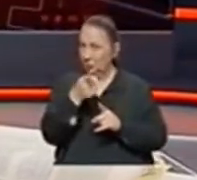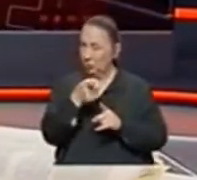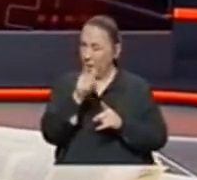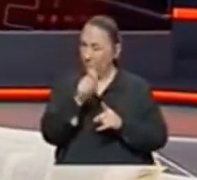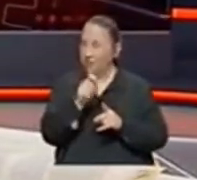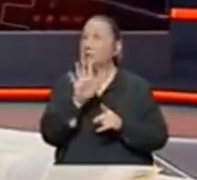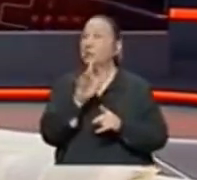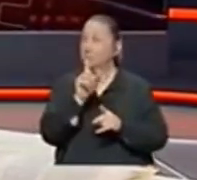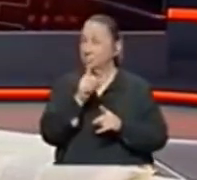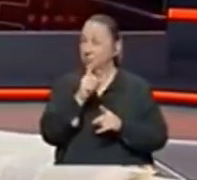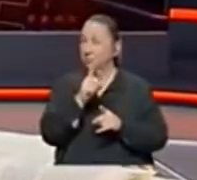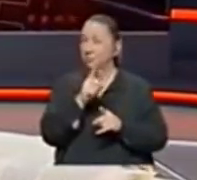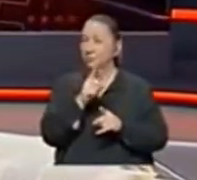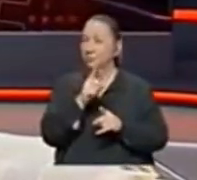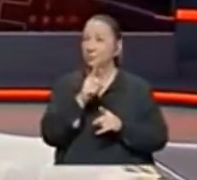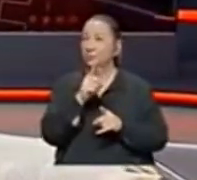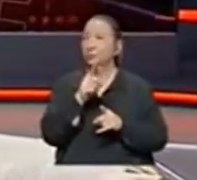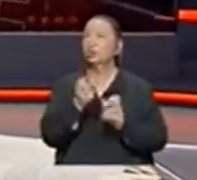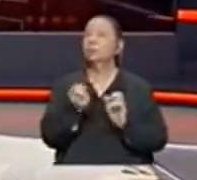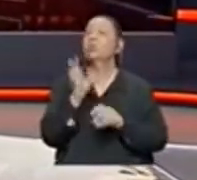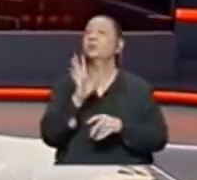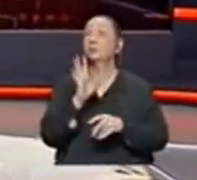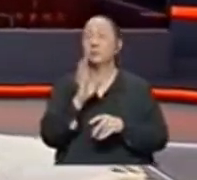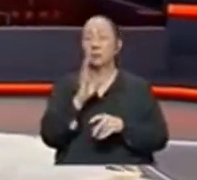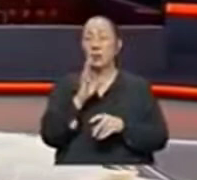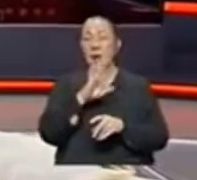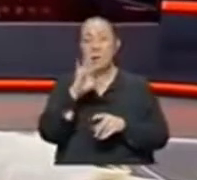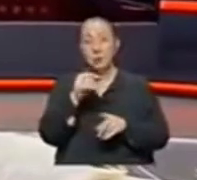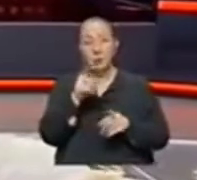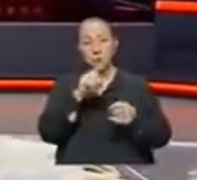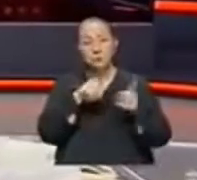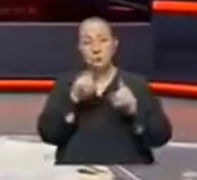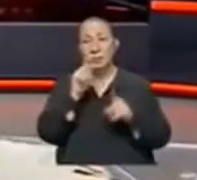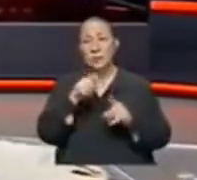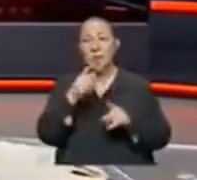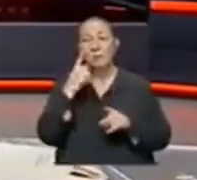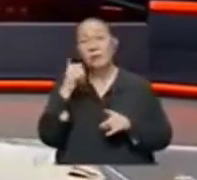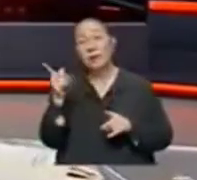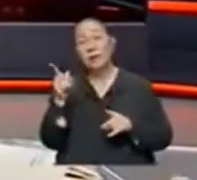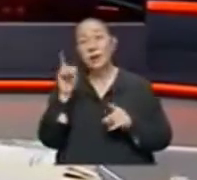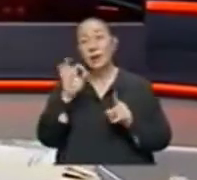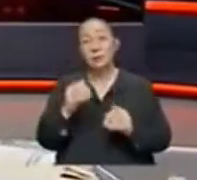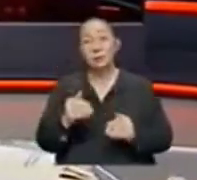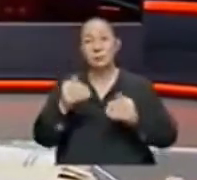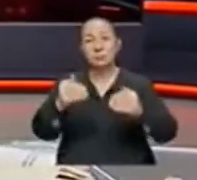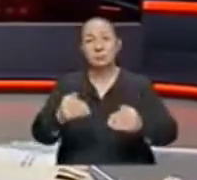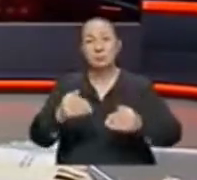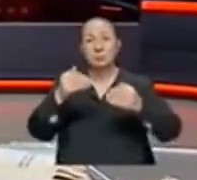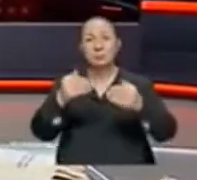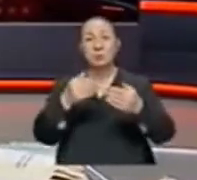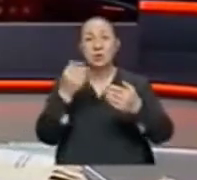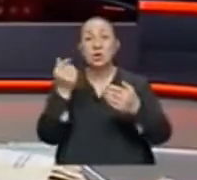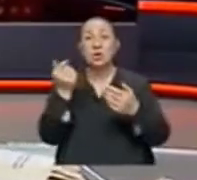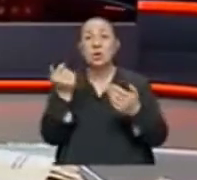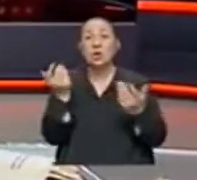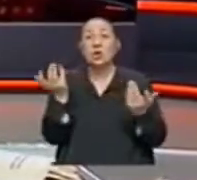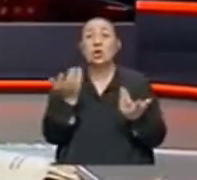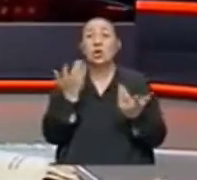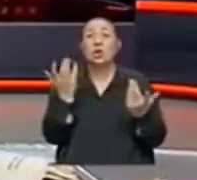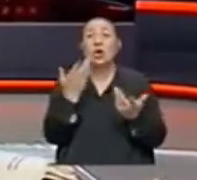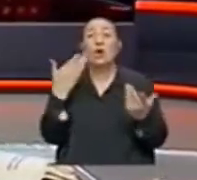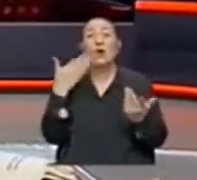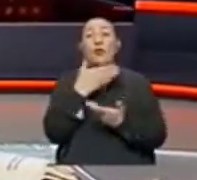Şöyle davranmazsan bu çıkmaz diye bugüne kadar oyalandı. Bakın vaat hep de atılıyor. Kaçıncı vaat? Kaç ne